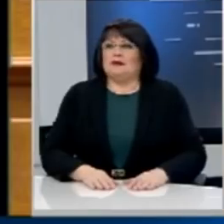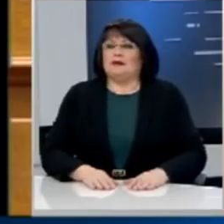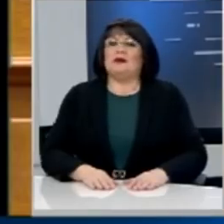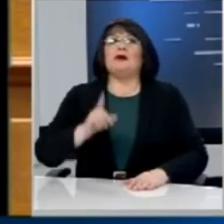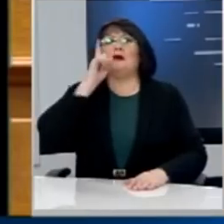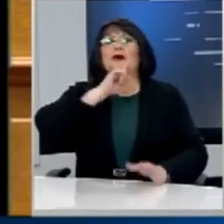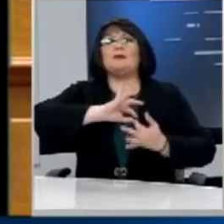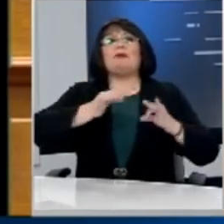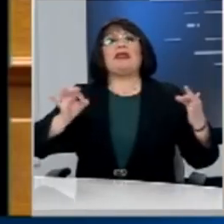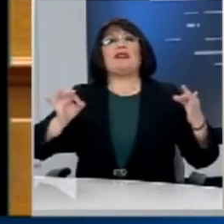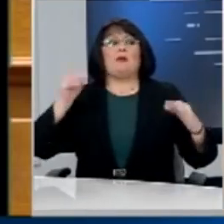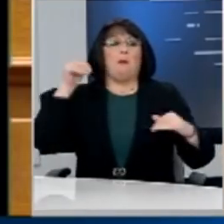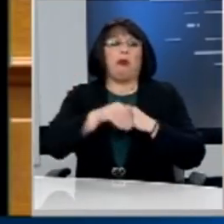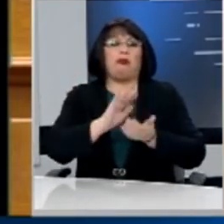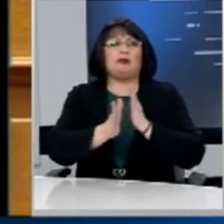γκρεμίστηκαν,